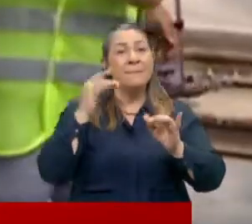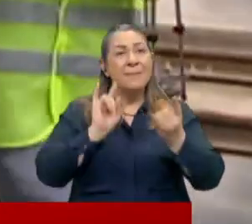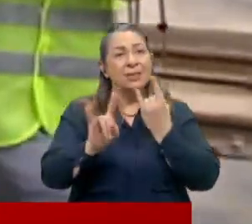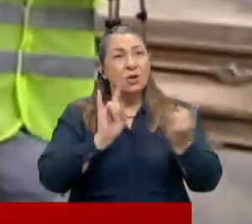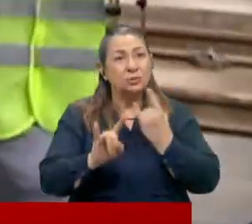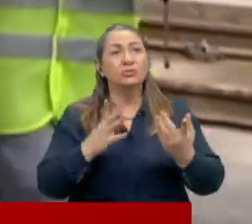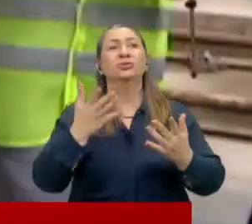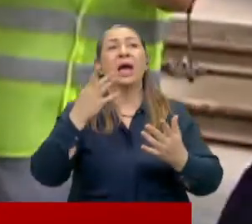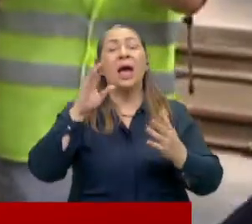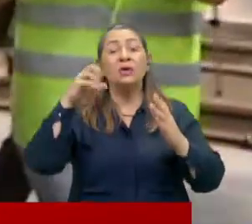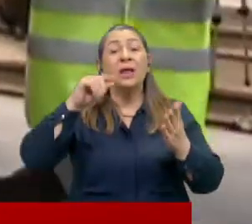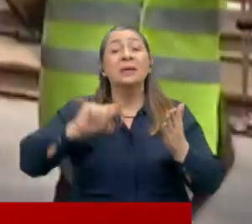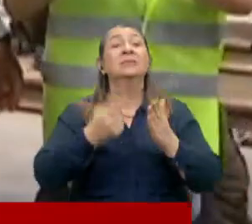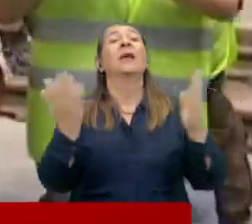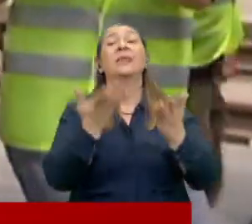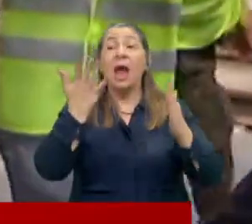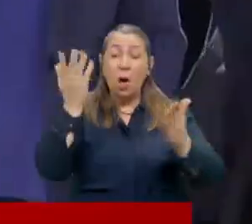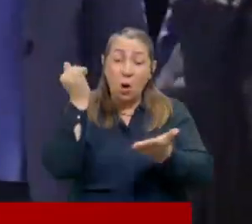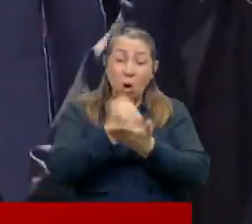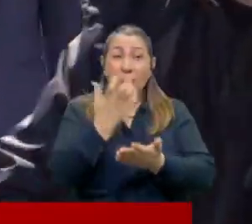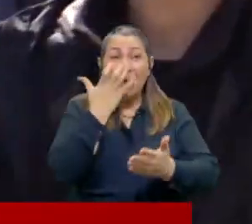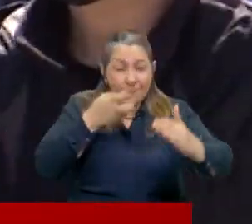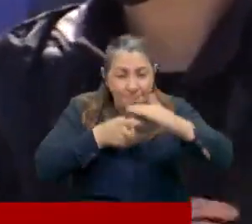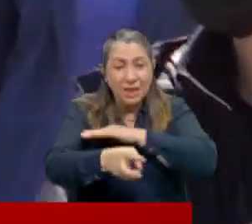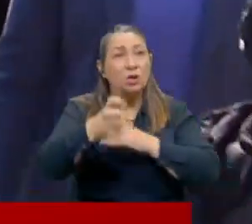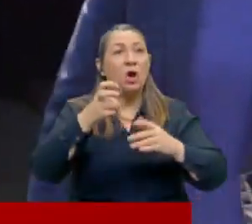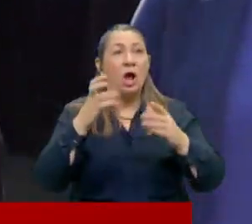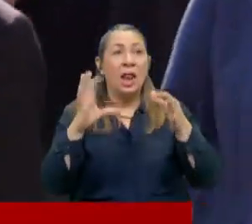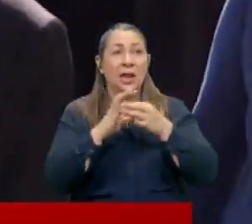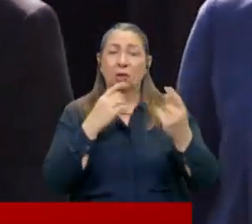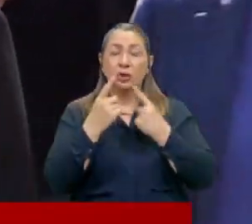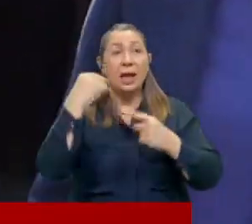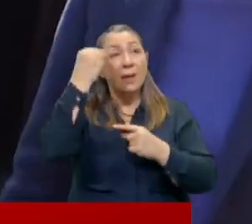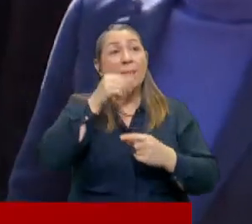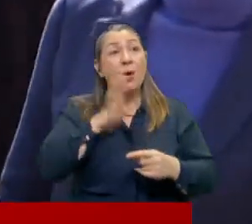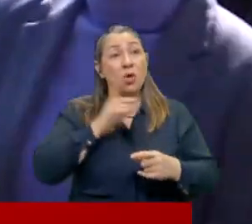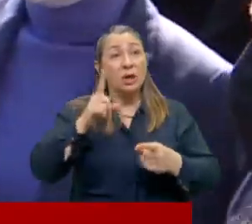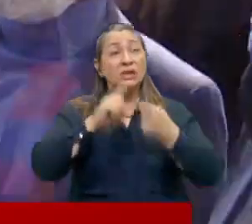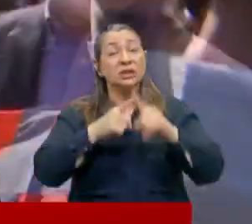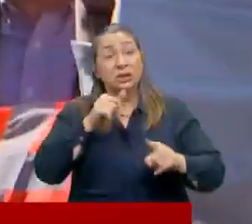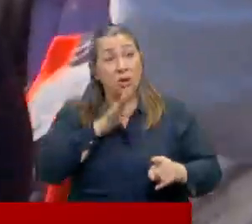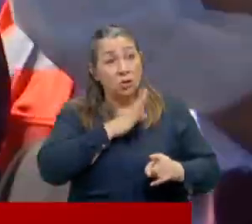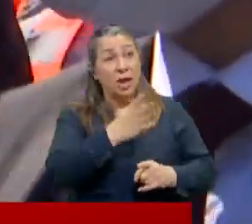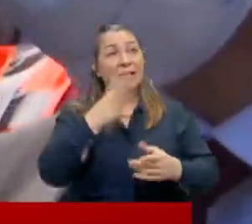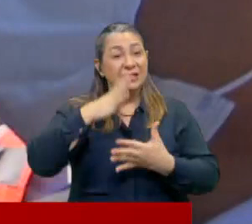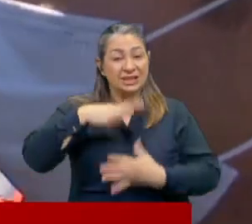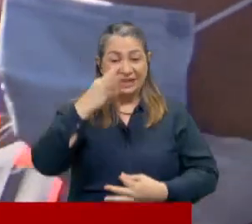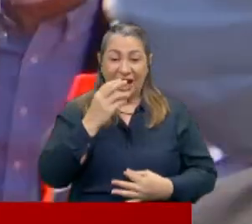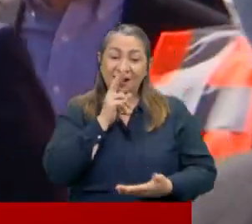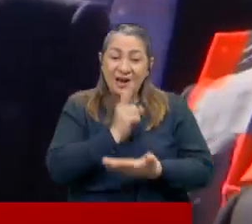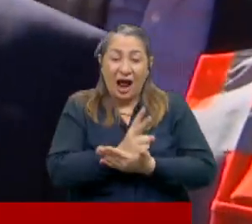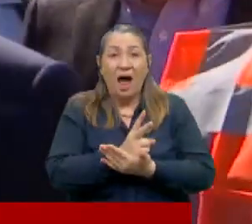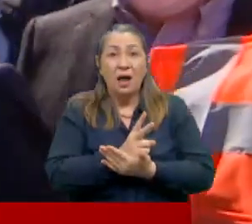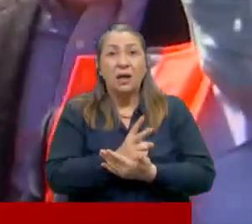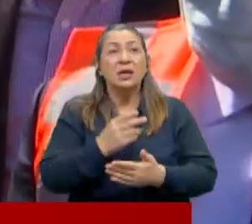ve Erdoğan imzalamadığı için hala onay bekleyen metro hattı ile ilgili konuştu. İmamoğlu da Kılıçdaroğlu da kişisel karar